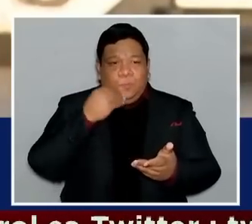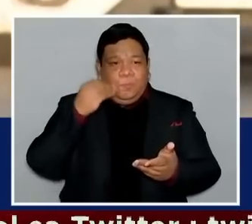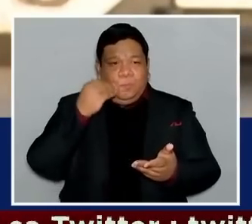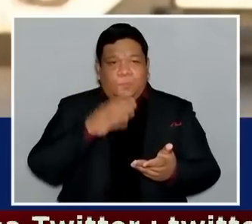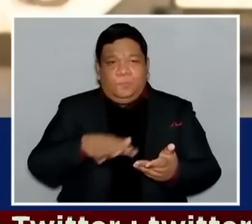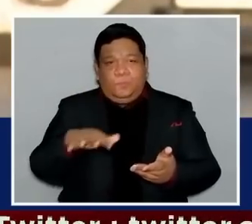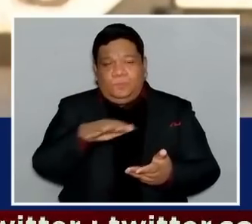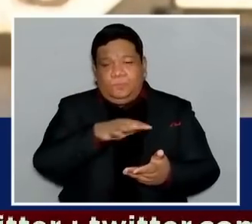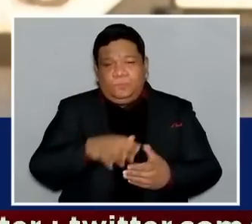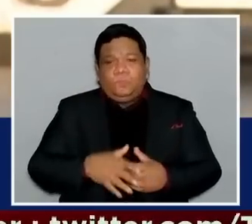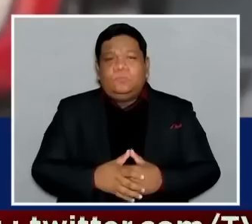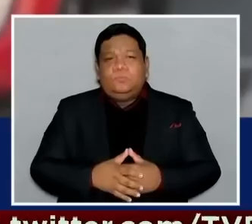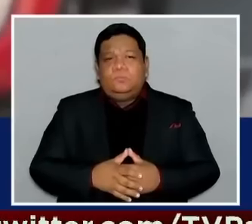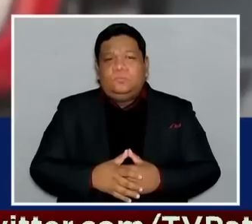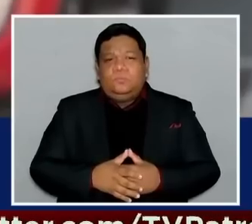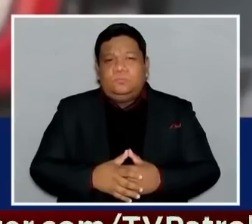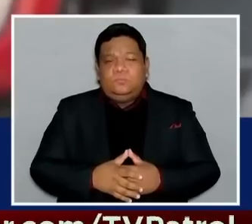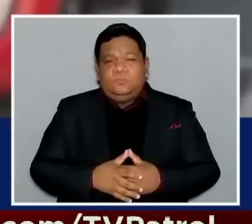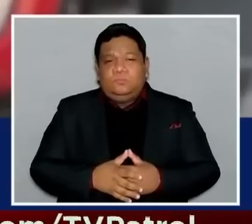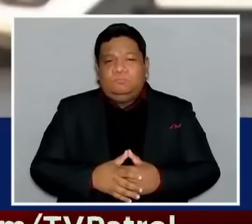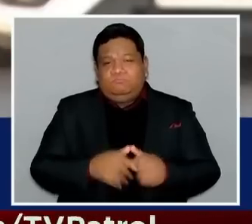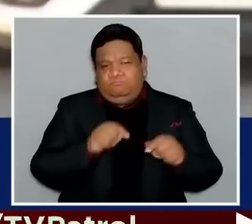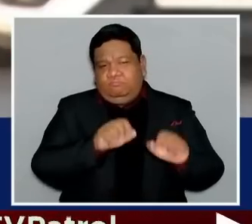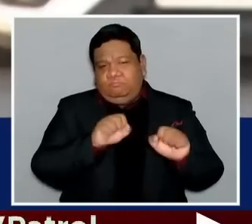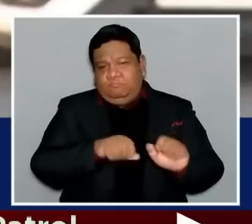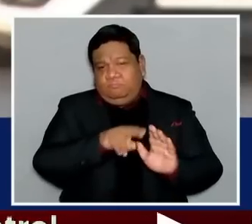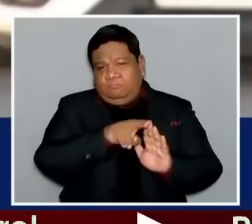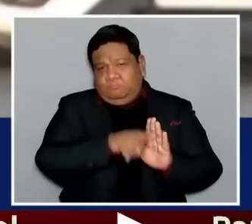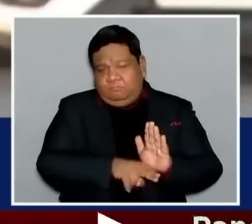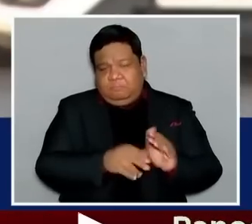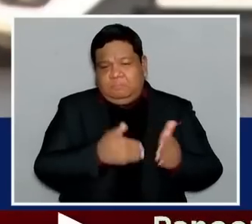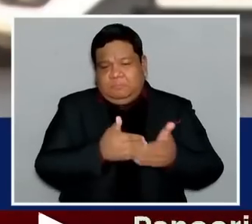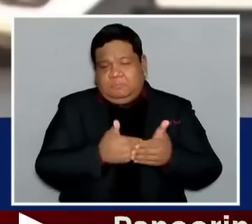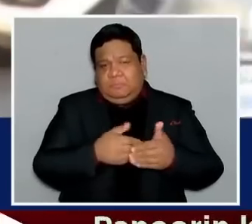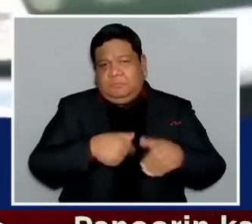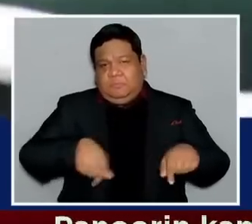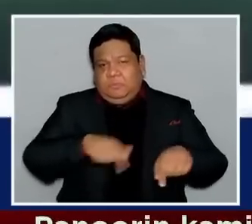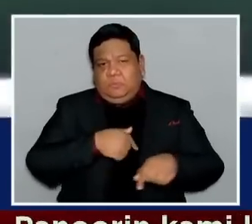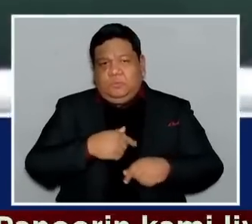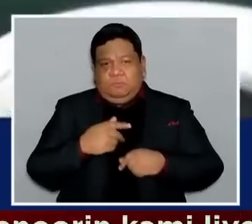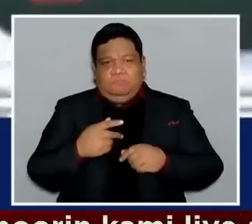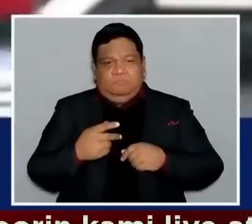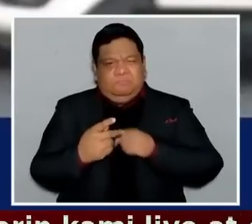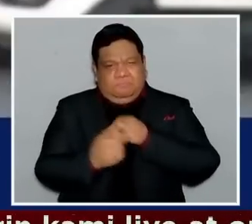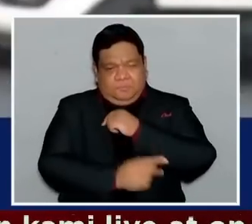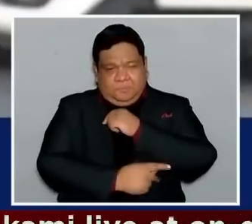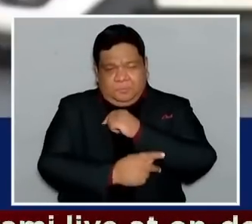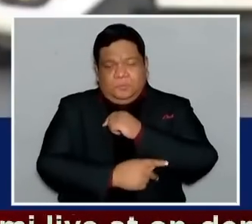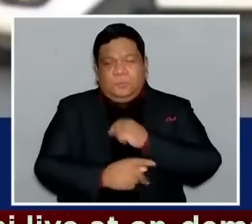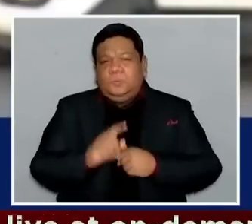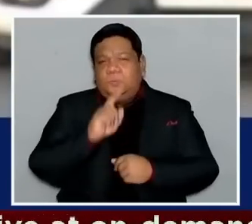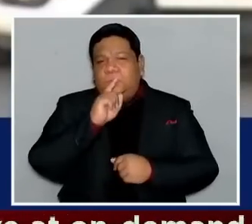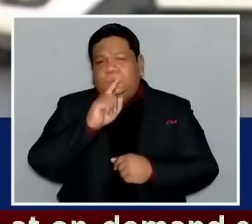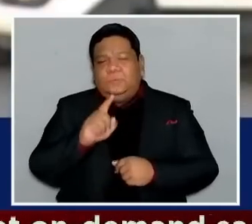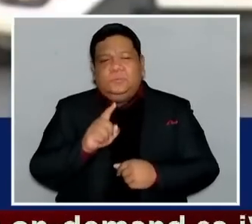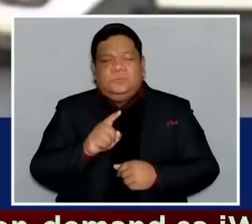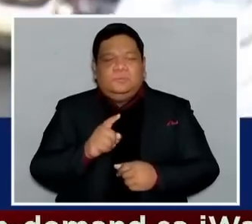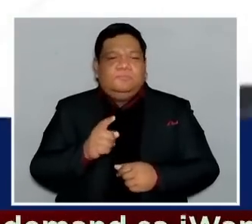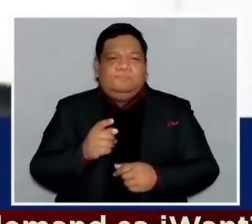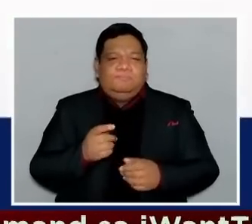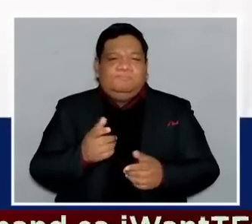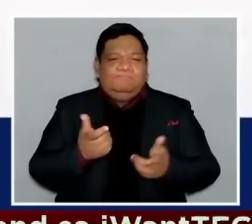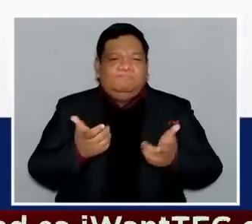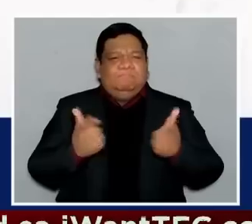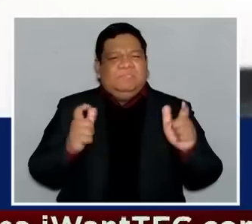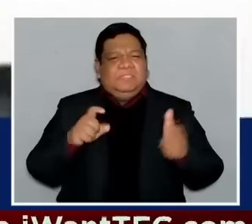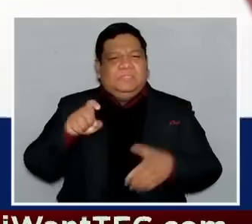at doon namin may ipalibing malapit sa amin. Sa totoo lang po, talagang malaki po ang pangangailangan namin. Una-una